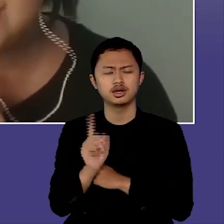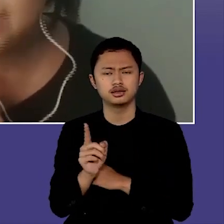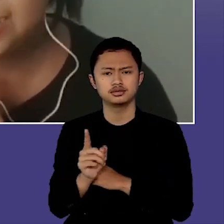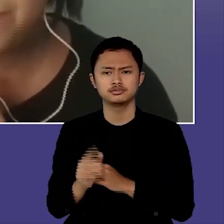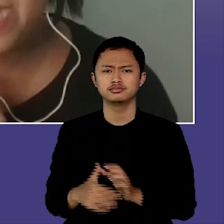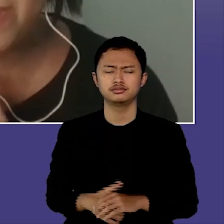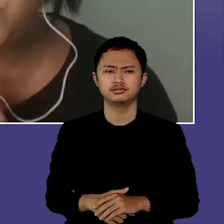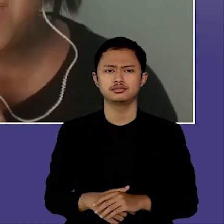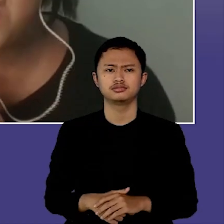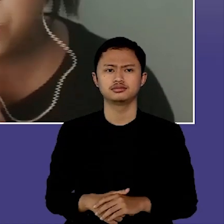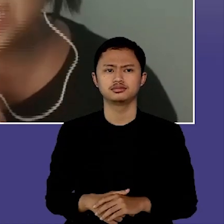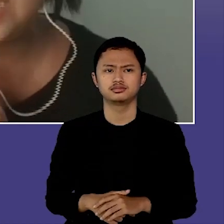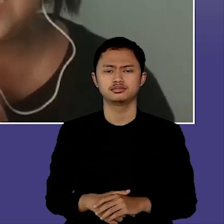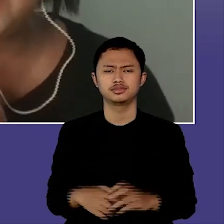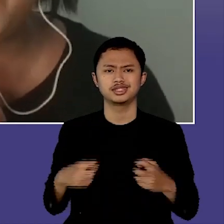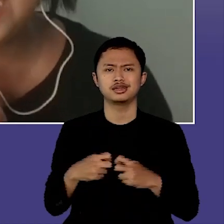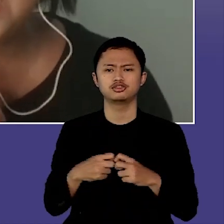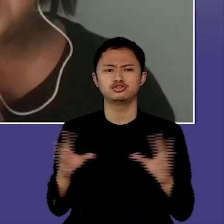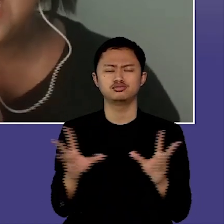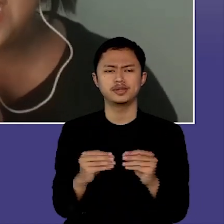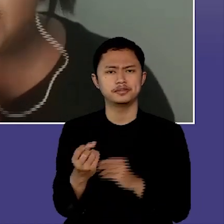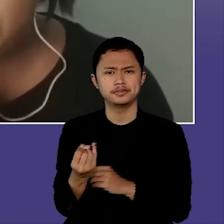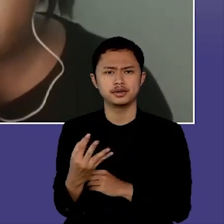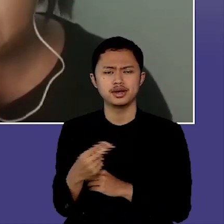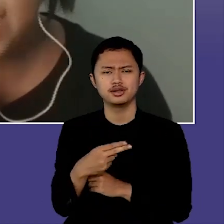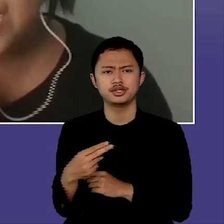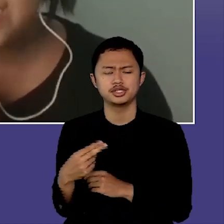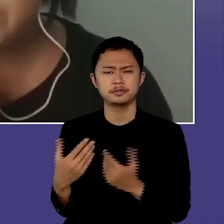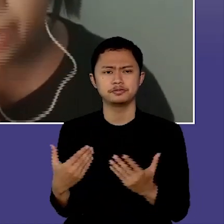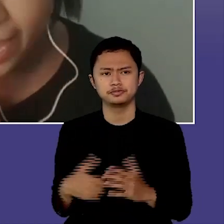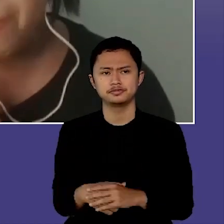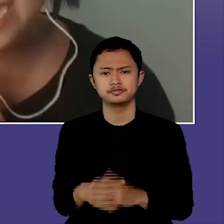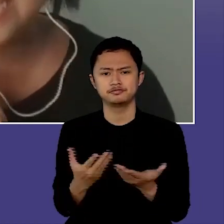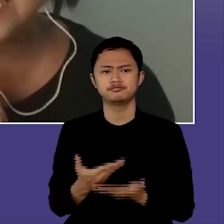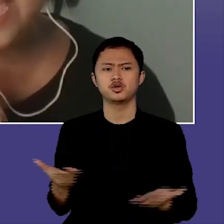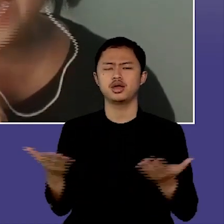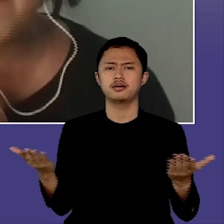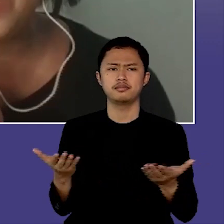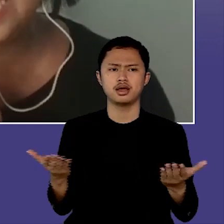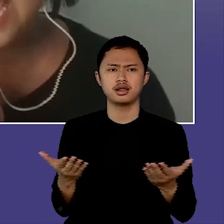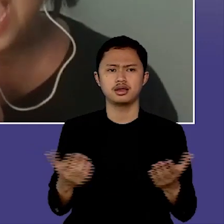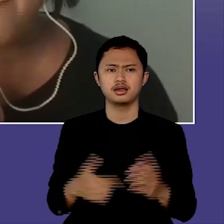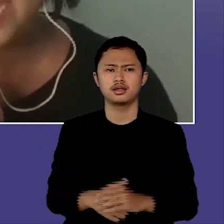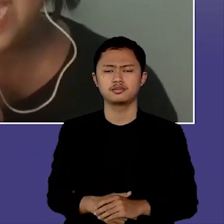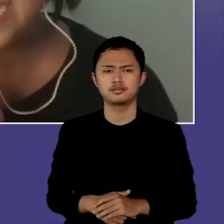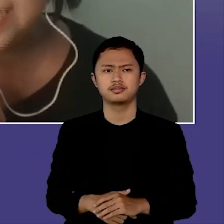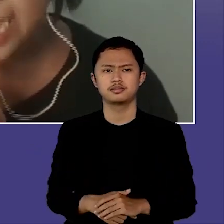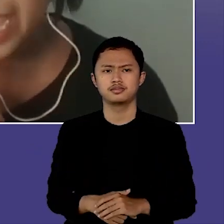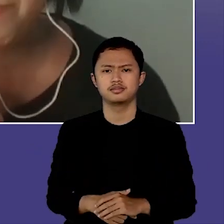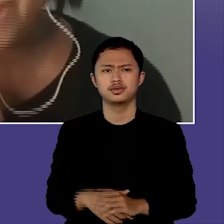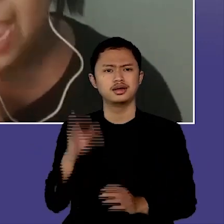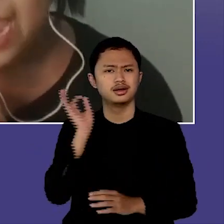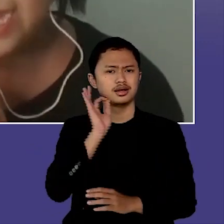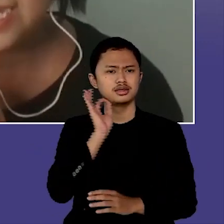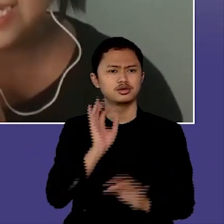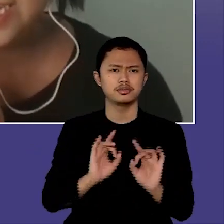sampai saat ini berapa jumlah kasus yang telah ditemukan di Indonesia di wilayah mana saja dan mungkin Apakah ada